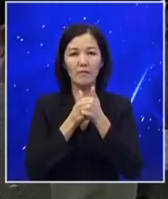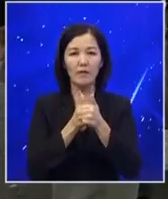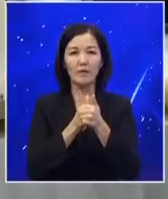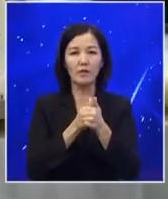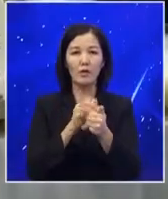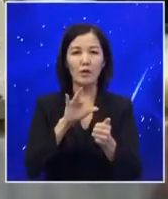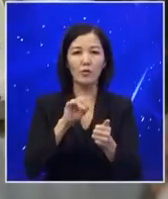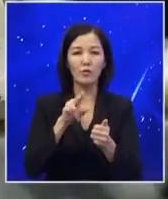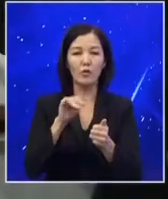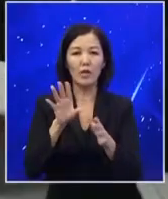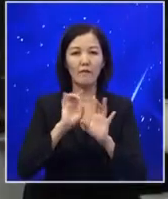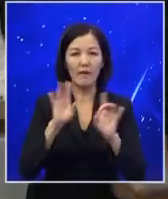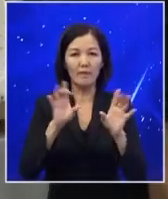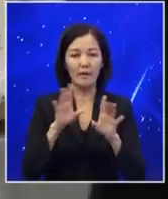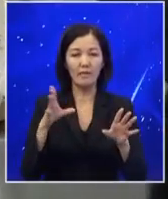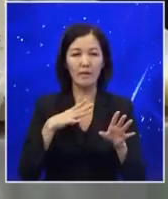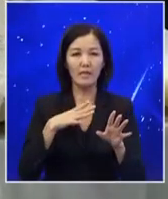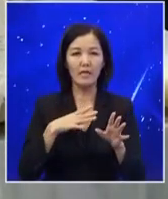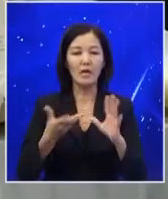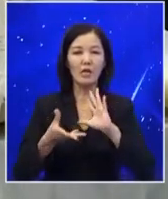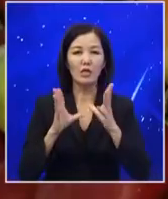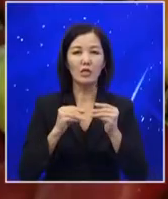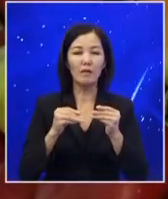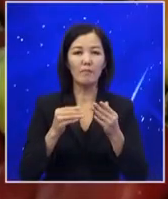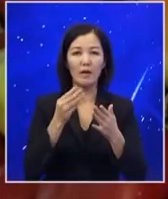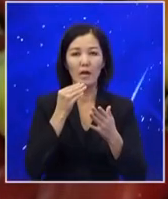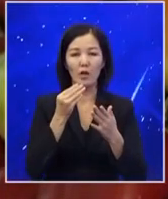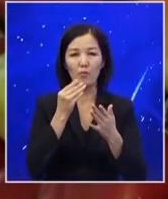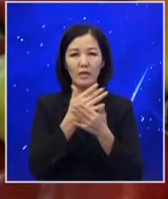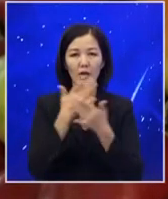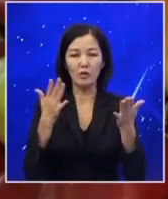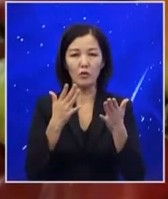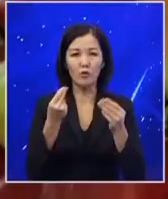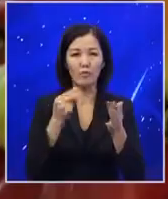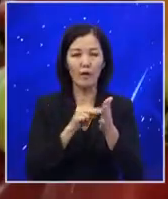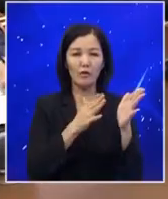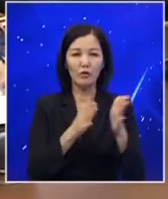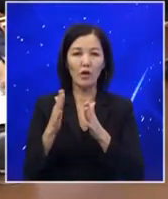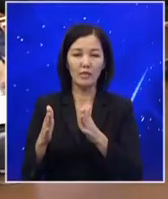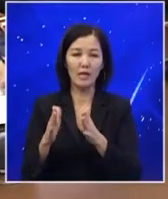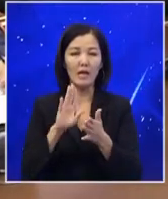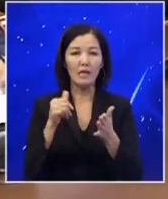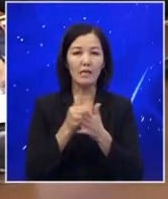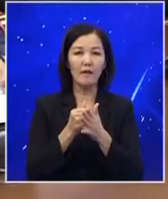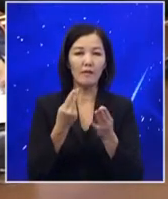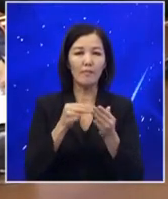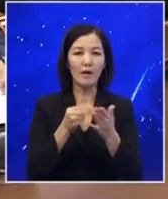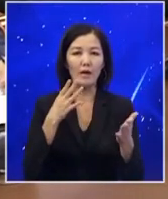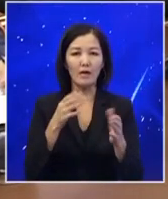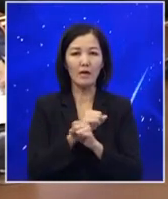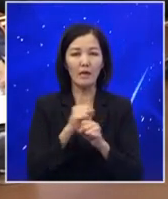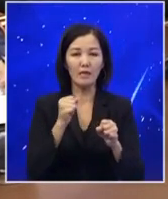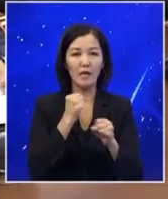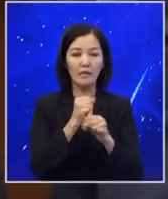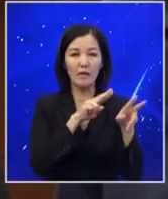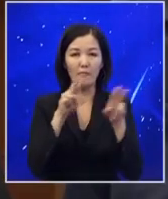Серік Тұрдалиев ақпар берді. Жалпы аймақта әлеуметтік азық-түлік бағасы тұрақты. Әкім негізгі азық-түлік тауарларына бағаның өспеуін қатаң